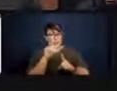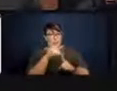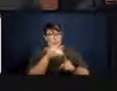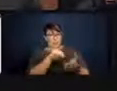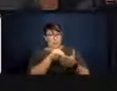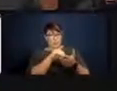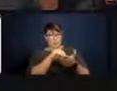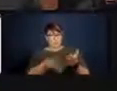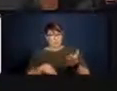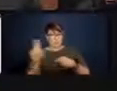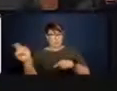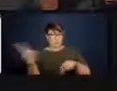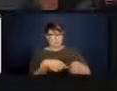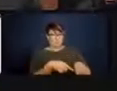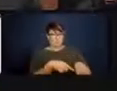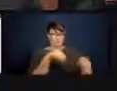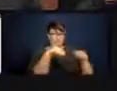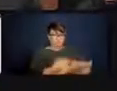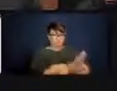hazipatikani katika